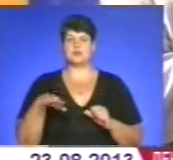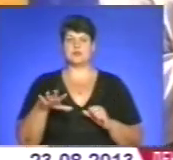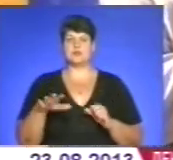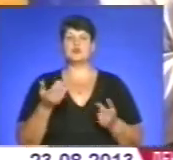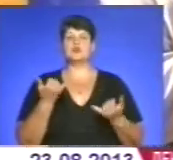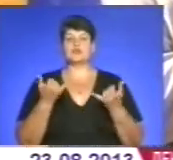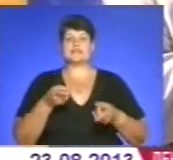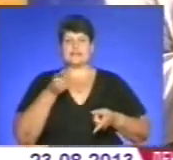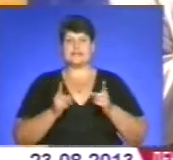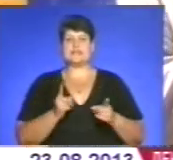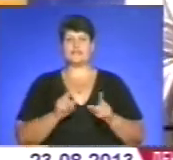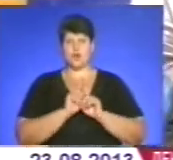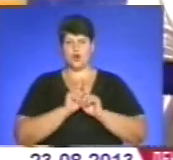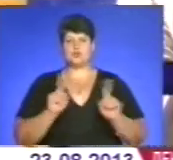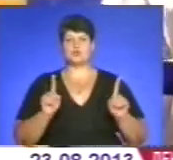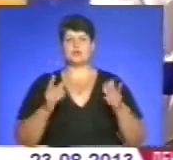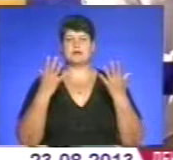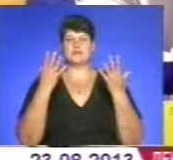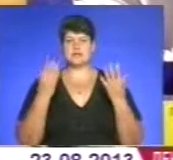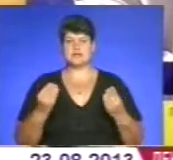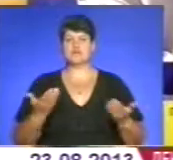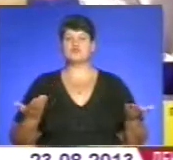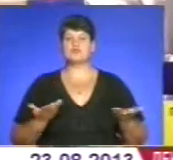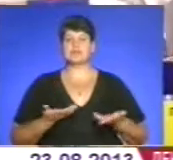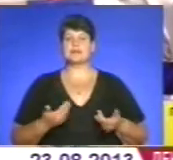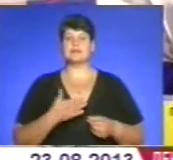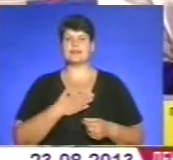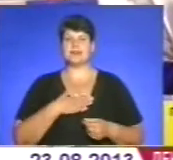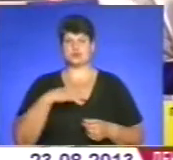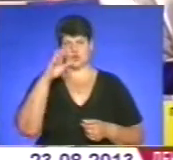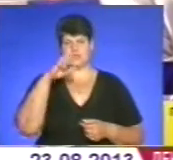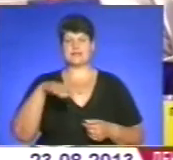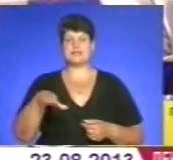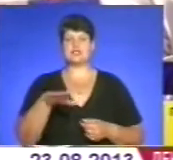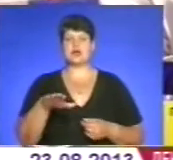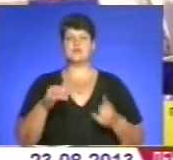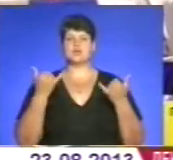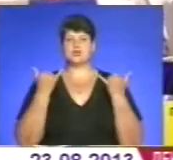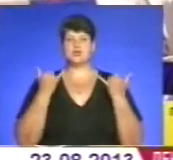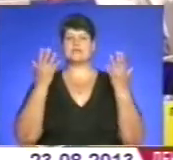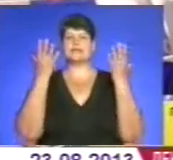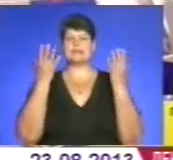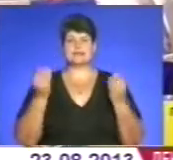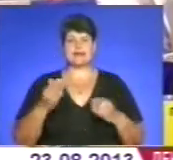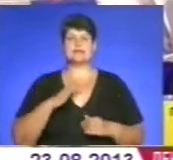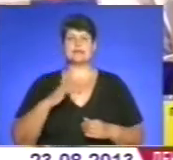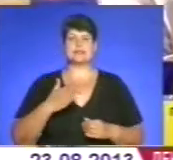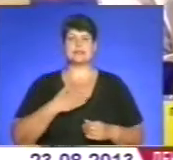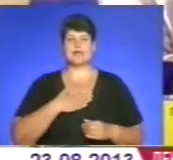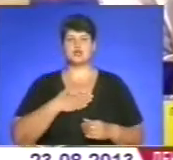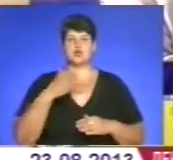дійсно особливий день в житті нашої держави. Сьогодні день нашого